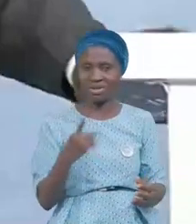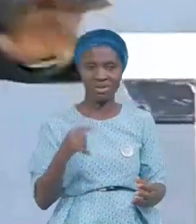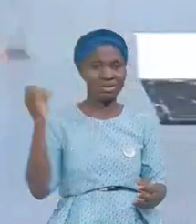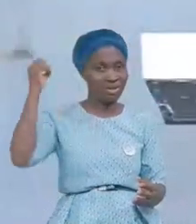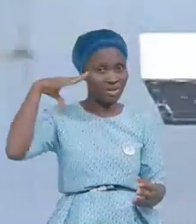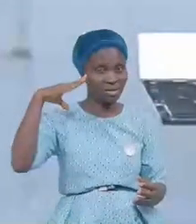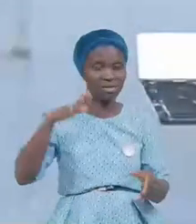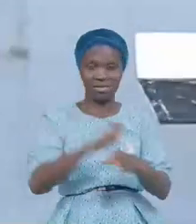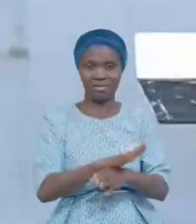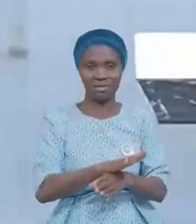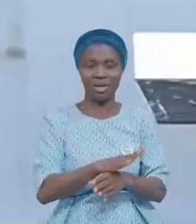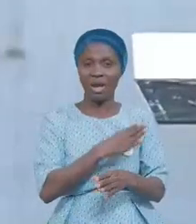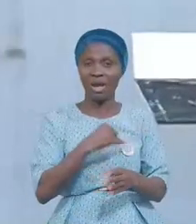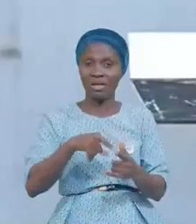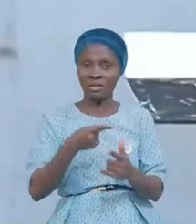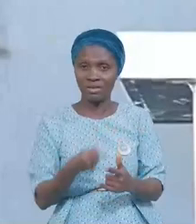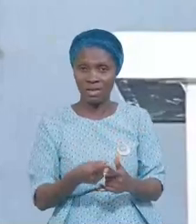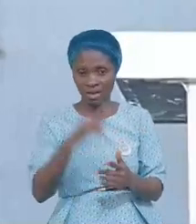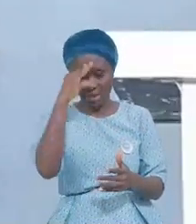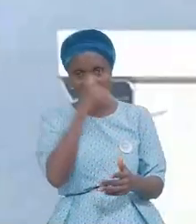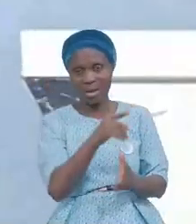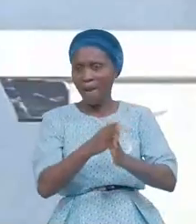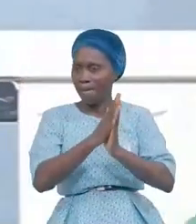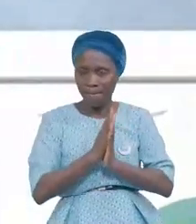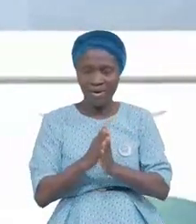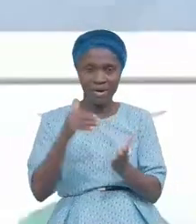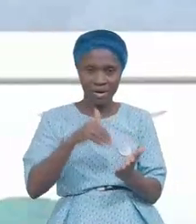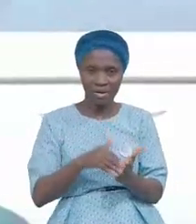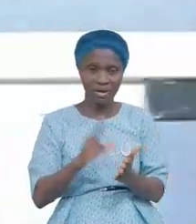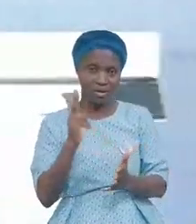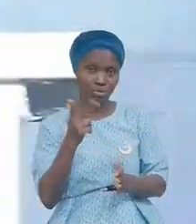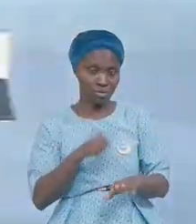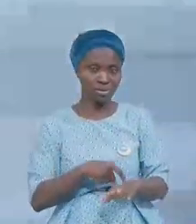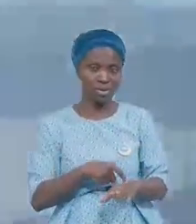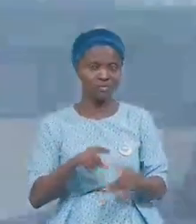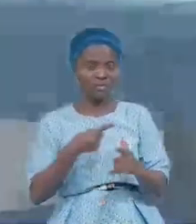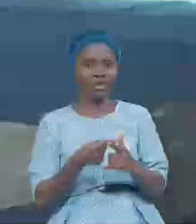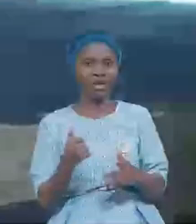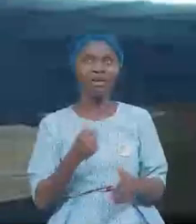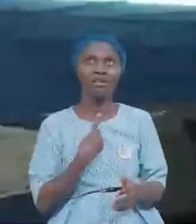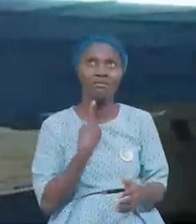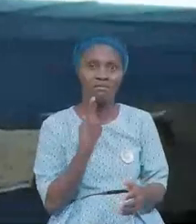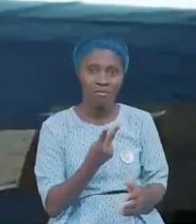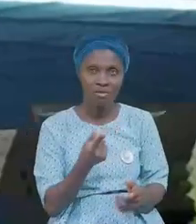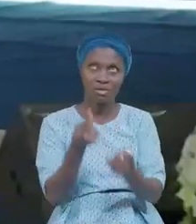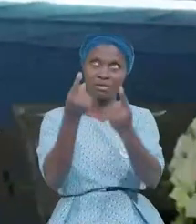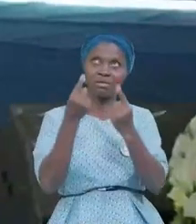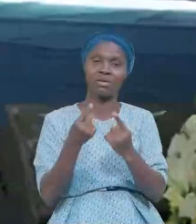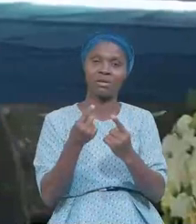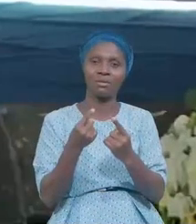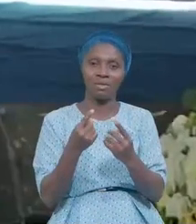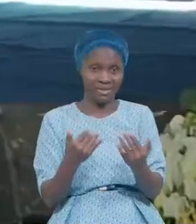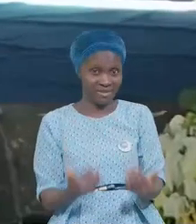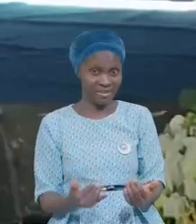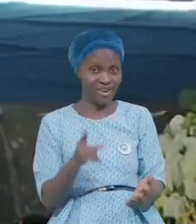soit suffisante. Il a prié encore la troisième fois. Et la voix est venue. Maintenant, tu as